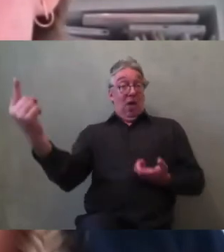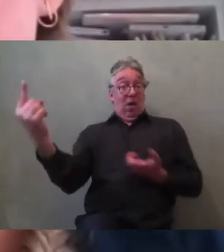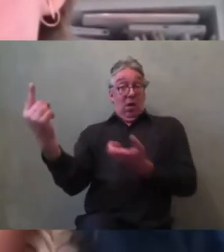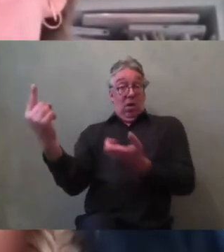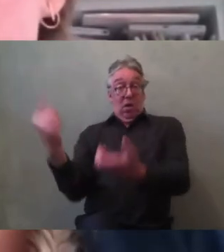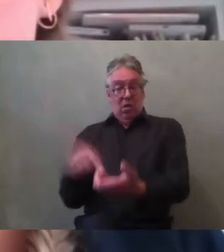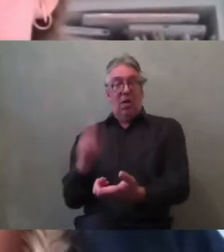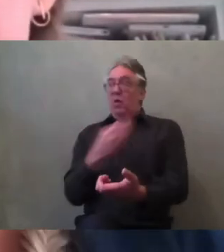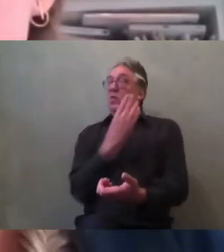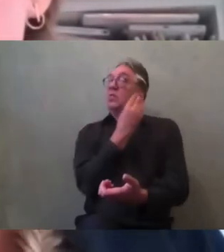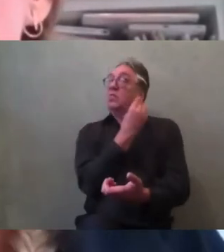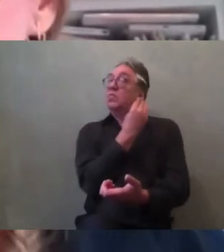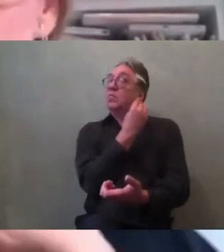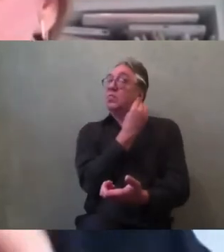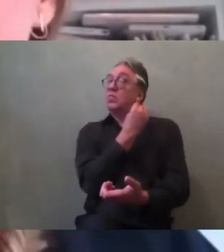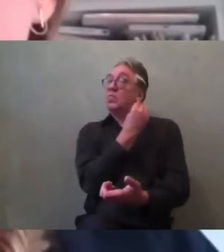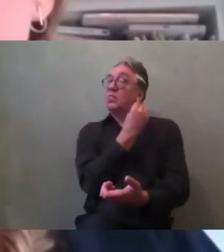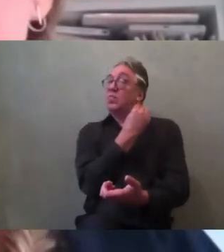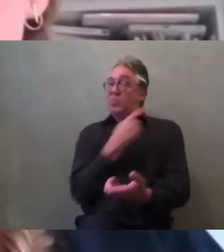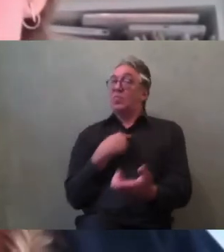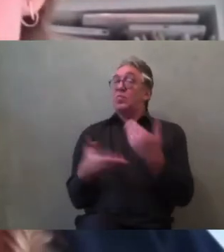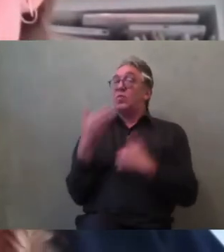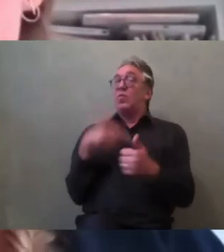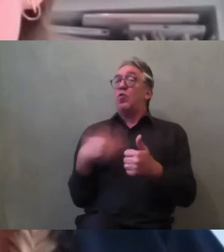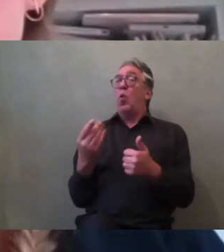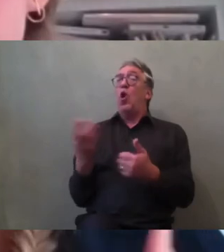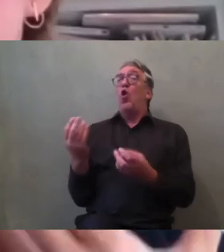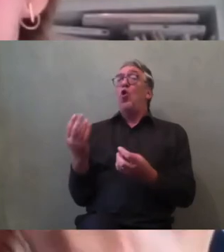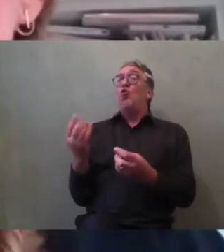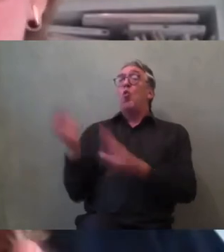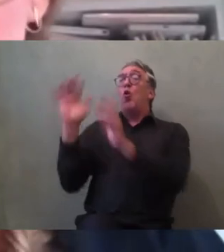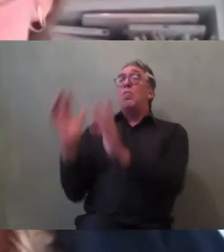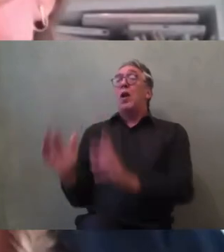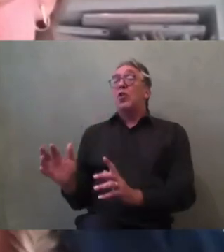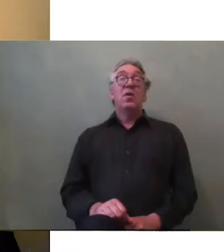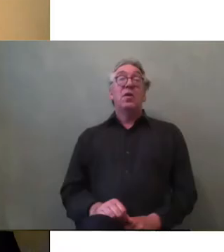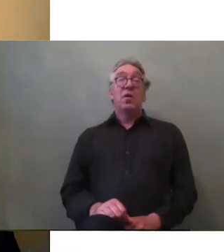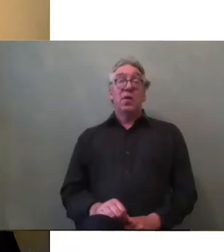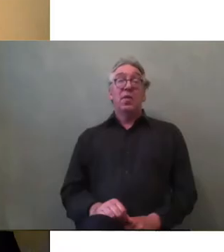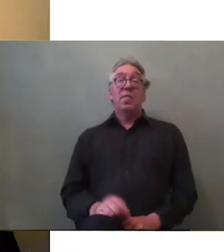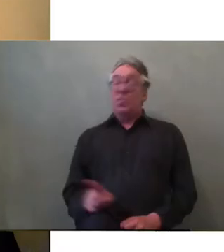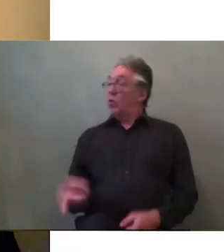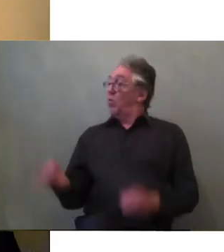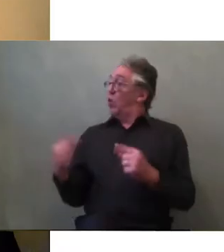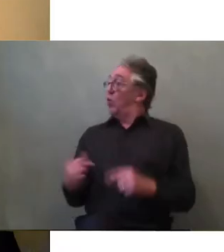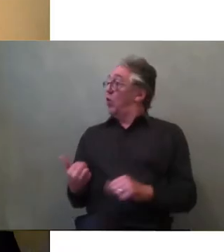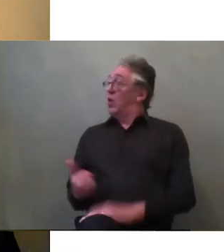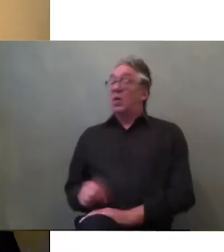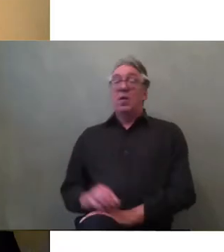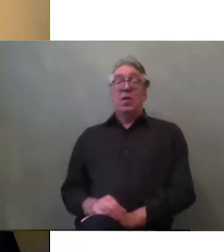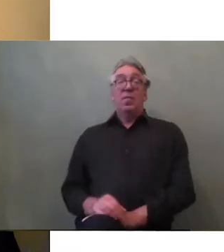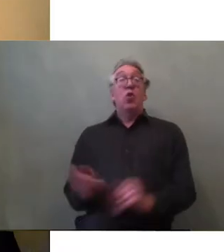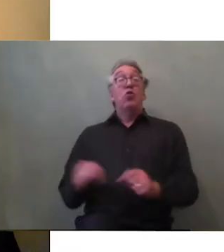hoe de voelobjecten die daar ter plekke staan, hoe die te gebruiken. Het pand is dus